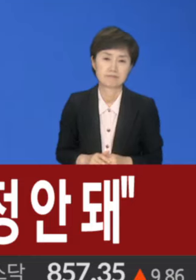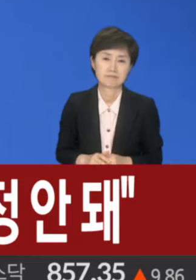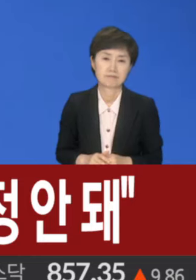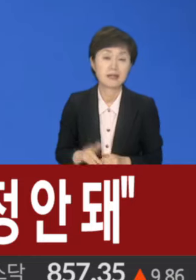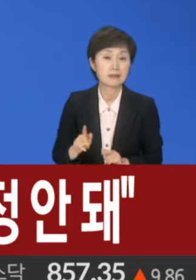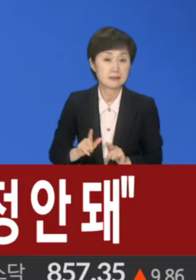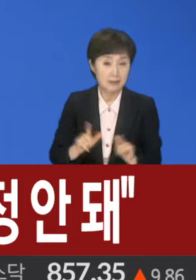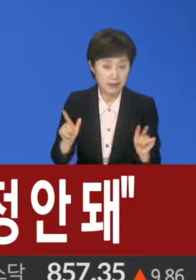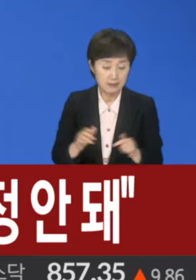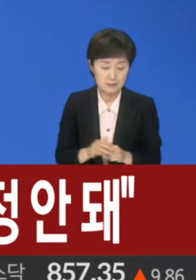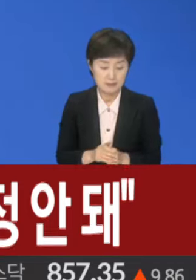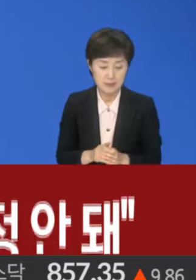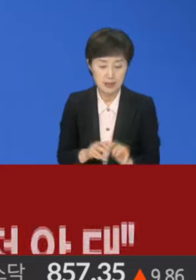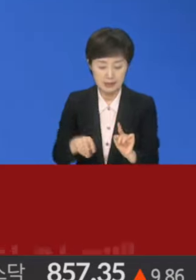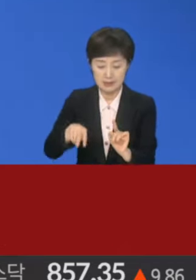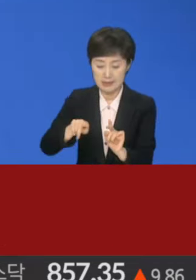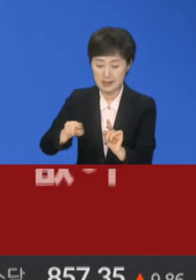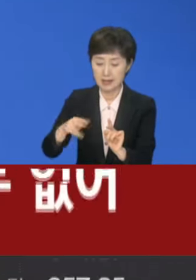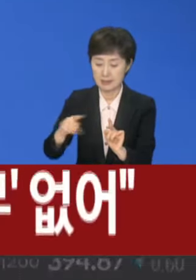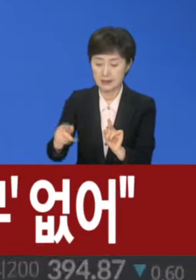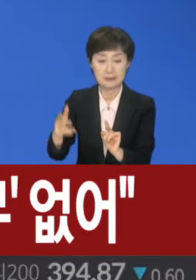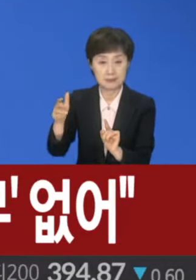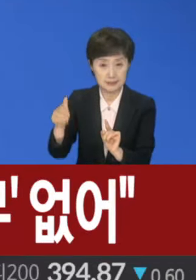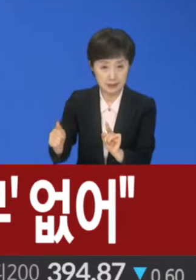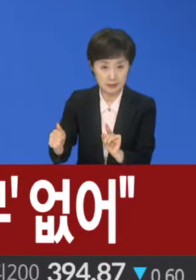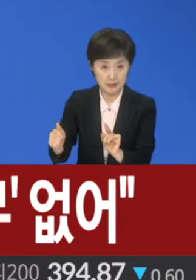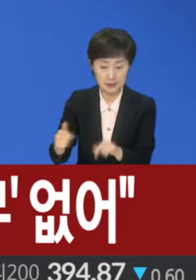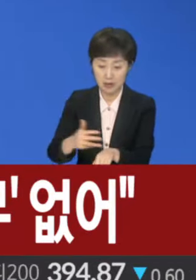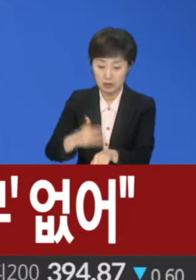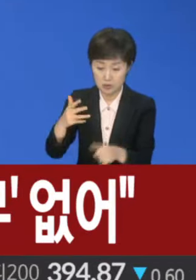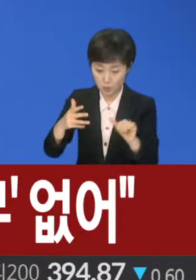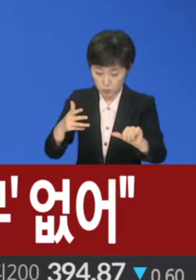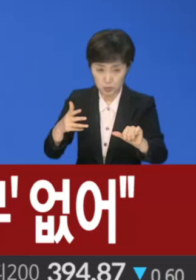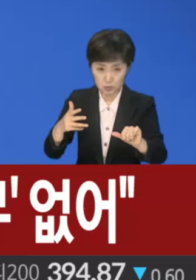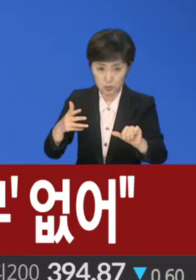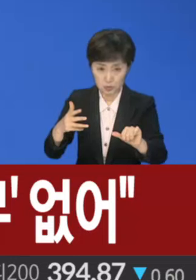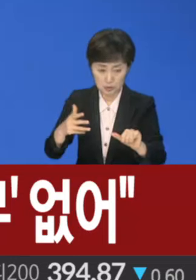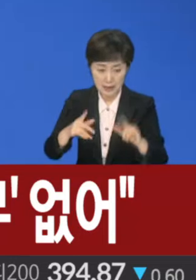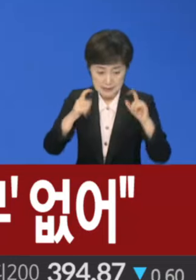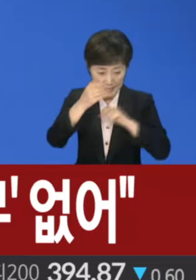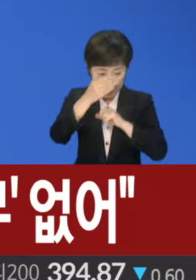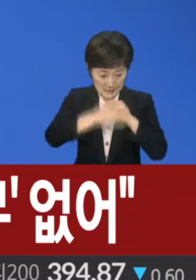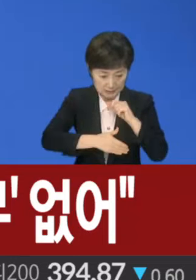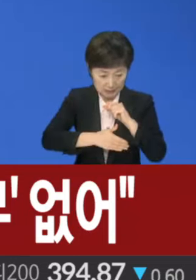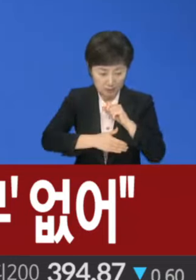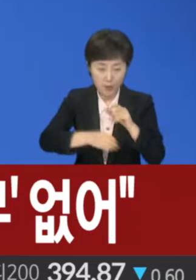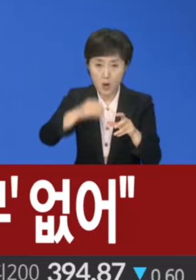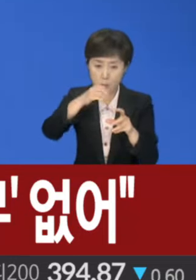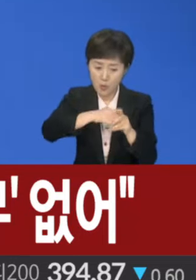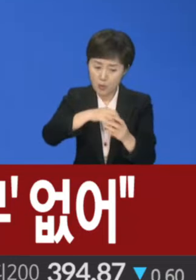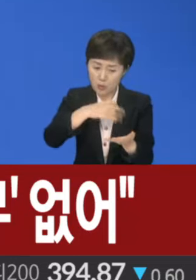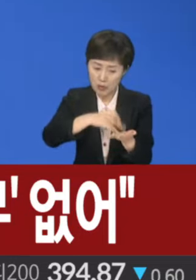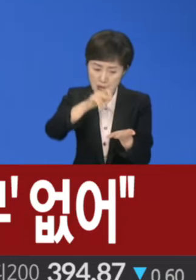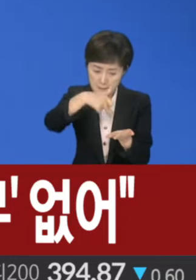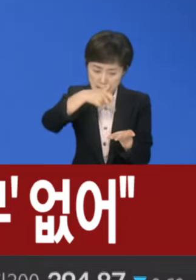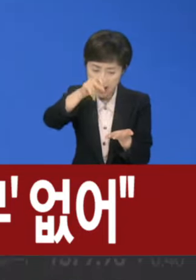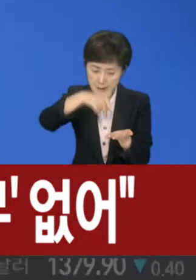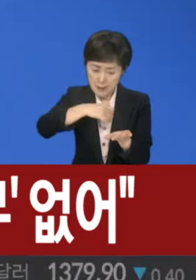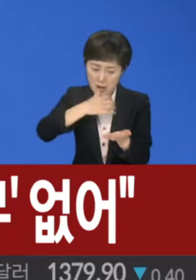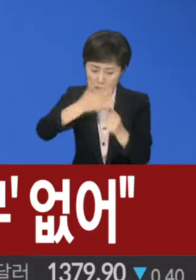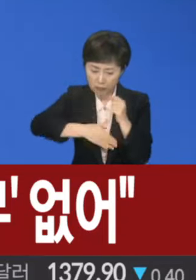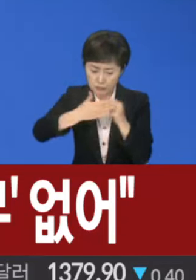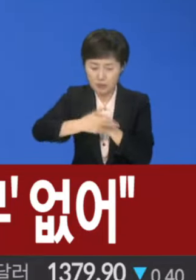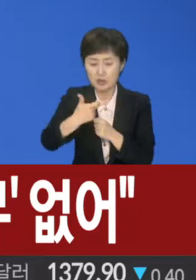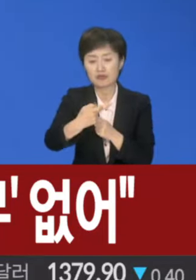당시 1사단장은 6시 5분경 기사 8개 링크 모음과 당의 사진 한 장이 포함된 총 12장의 사진을 함께